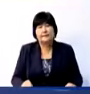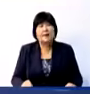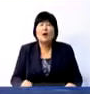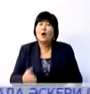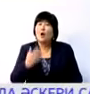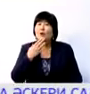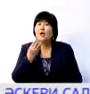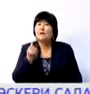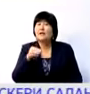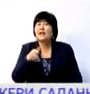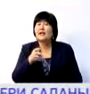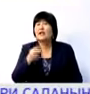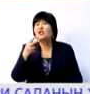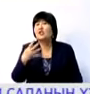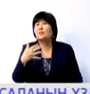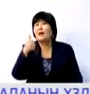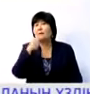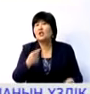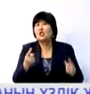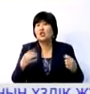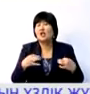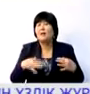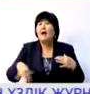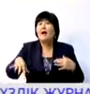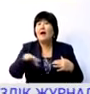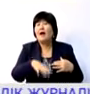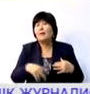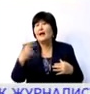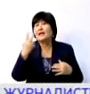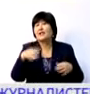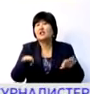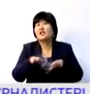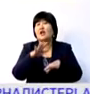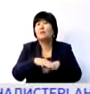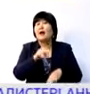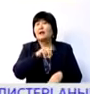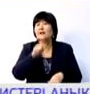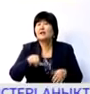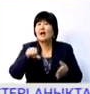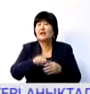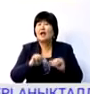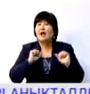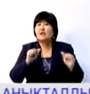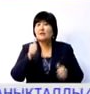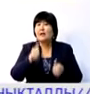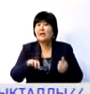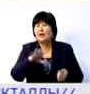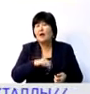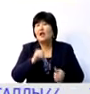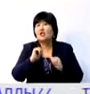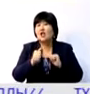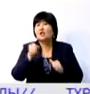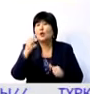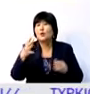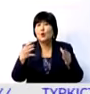Ұлттық валютамыз теңгенің 25 жылдық мерейтойына орай аймақтағы екінші деңгейлі банк қызметкерлері арасында спартакиада болды. Жарыста